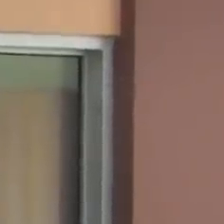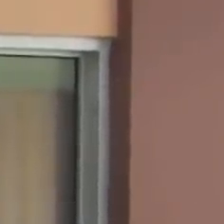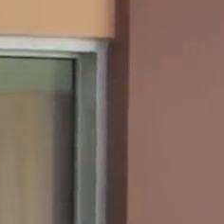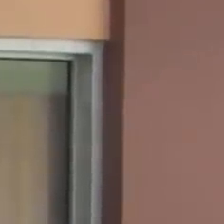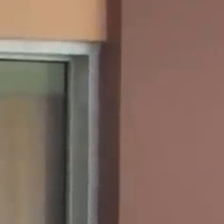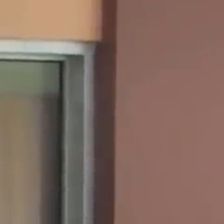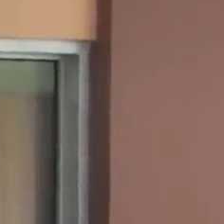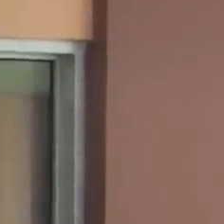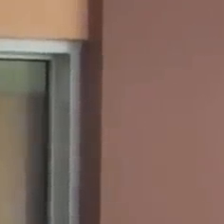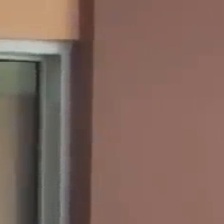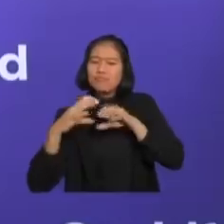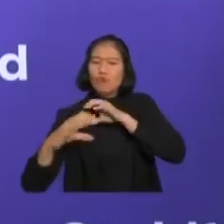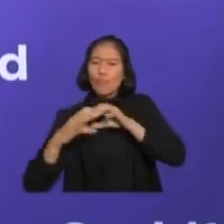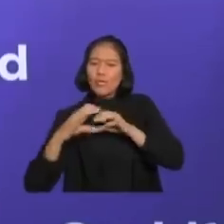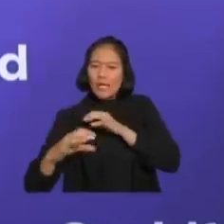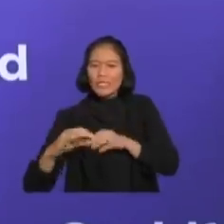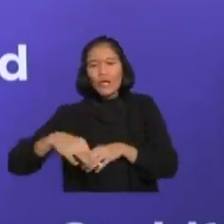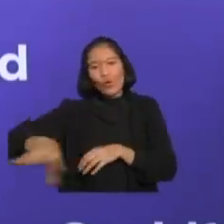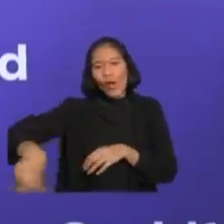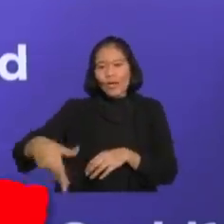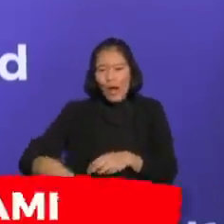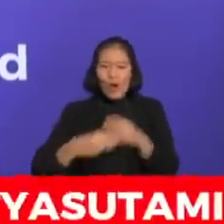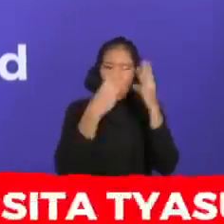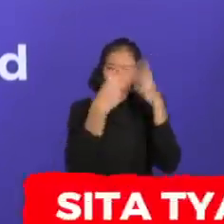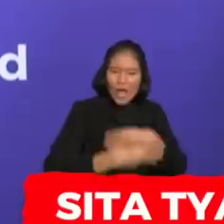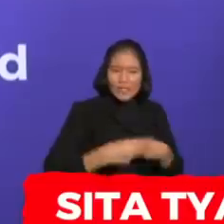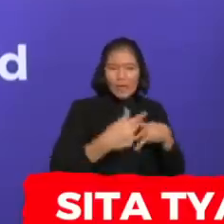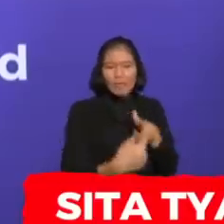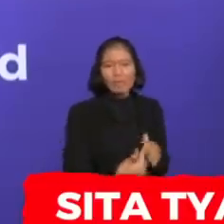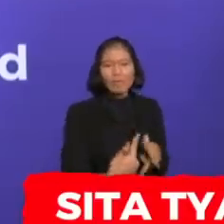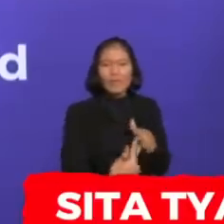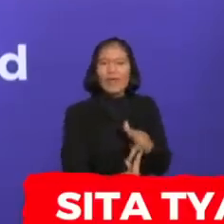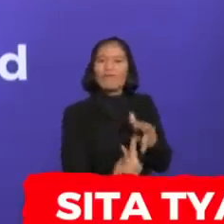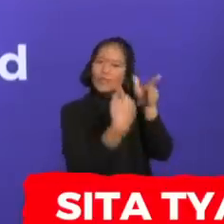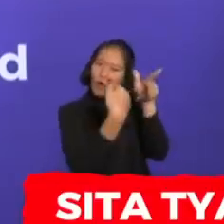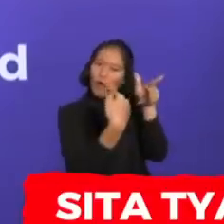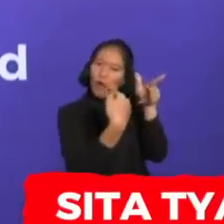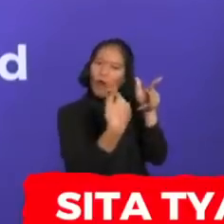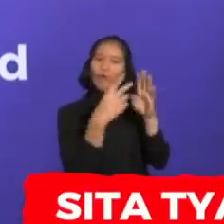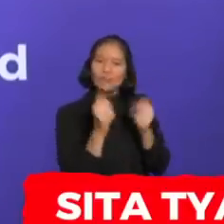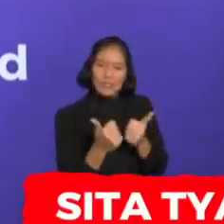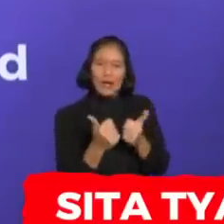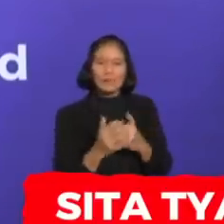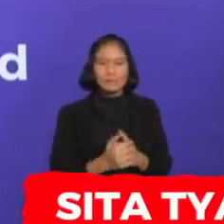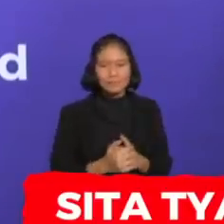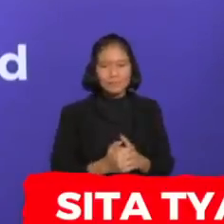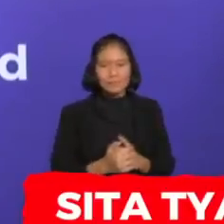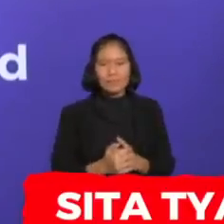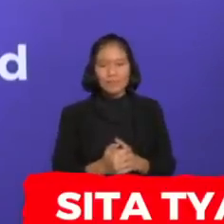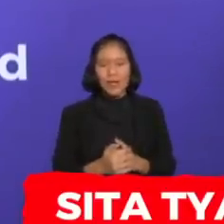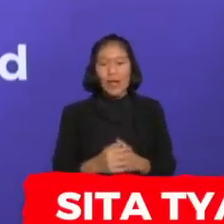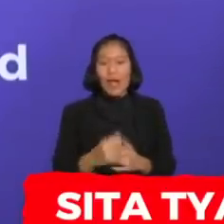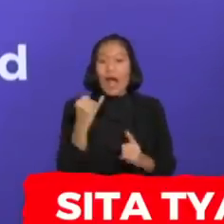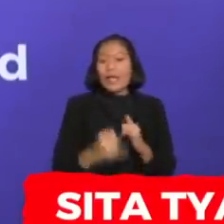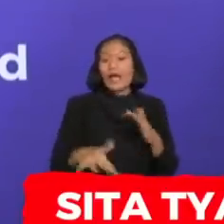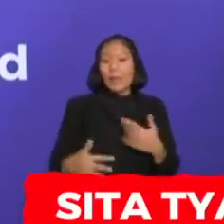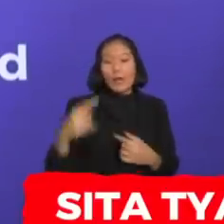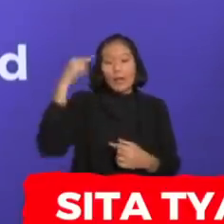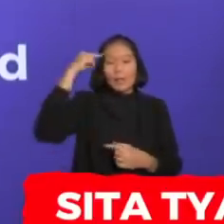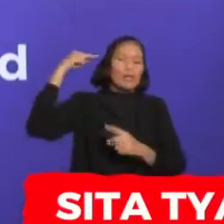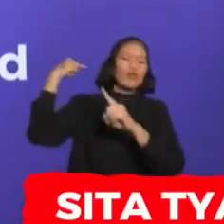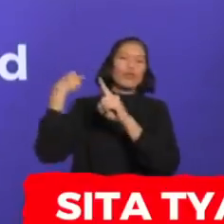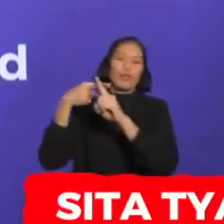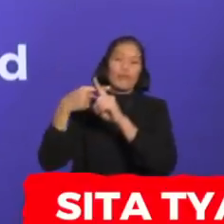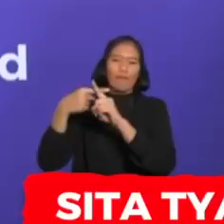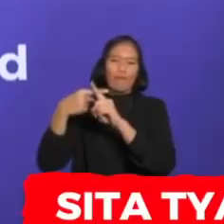berhubungan dengan keluarga saya melalui video call di WhatsApp dan teman-teman itu akhirnya disaat bisa positif thingking gitu dan